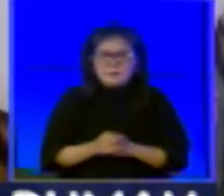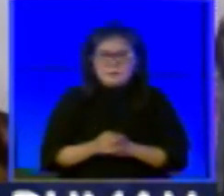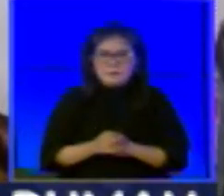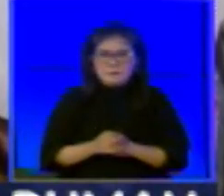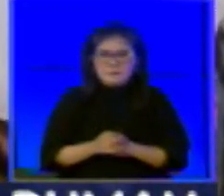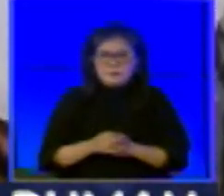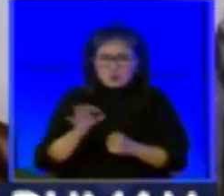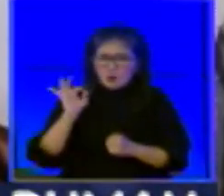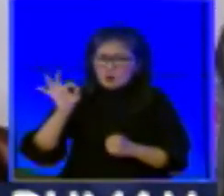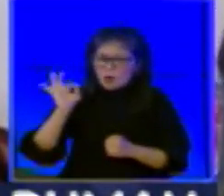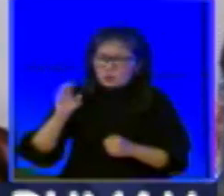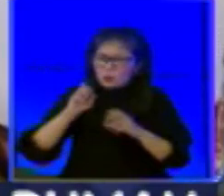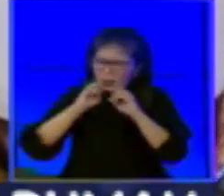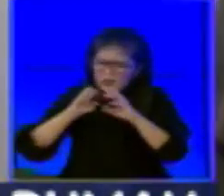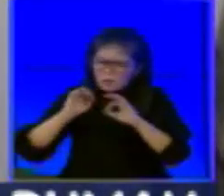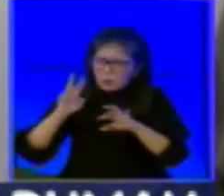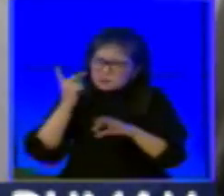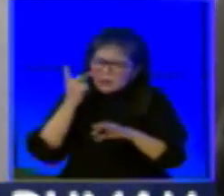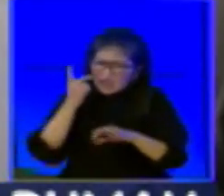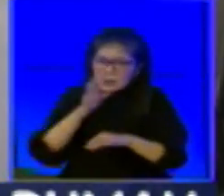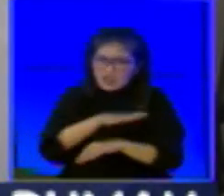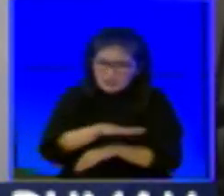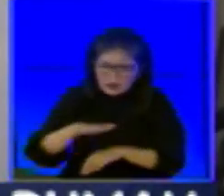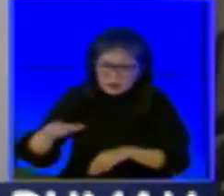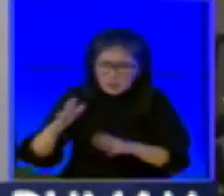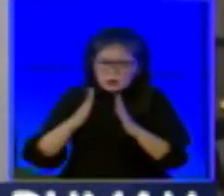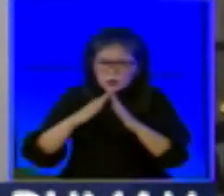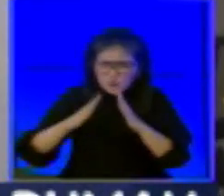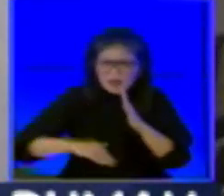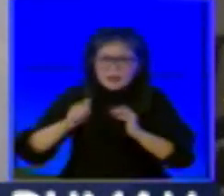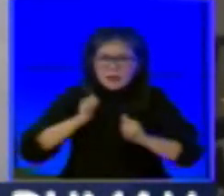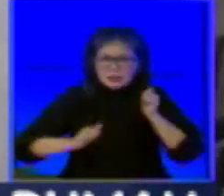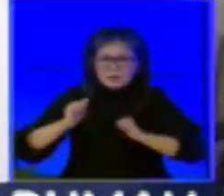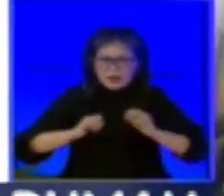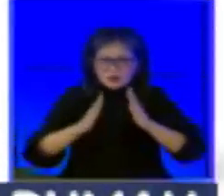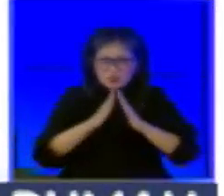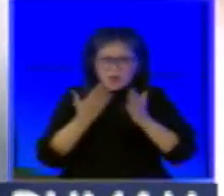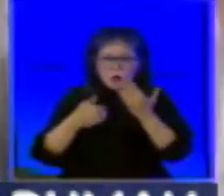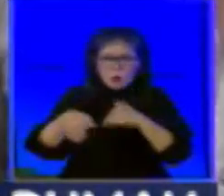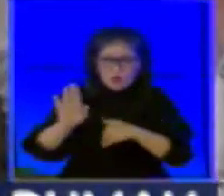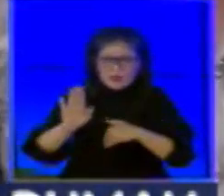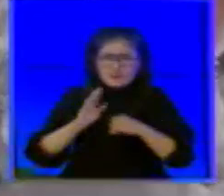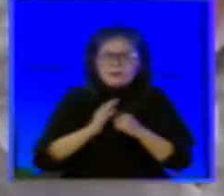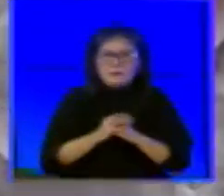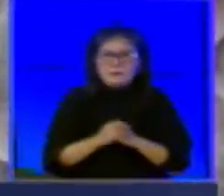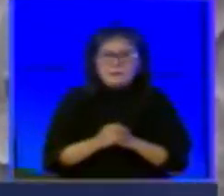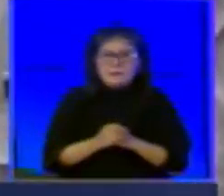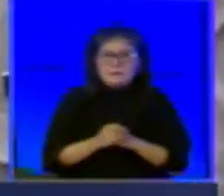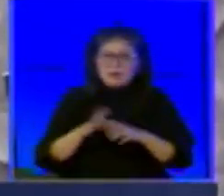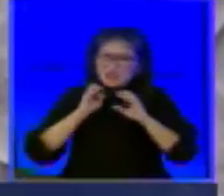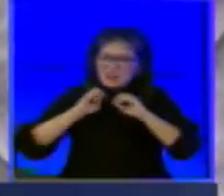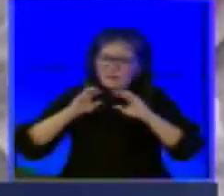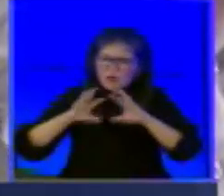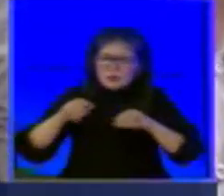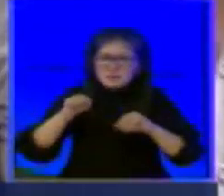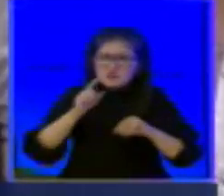Orang tua diimbau selalu menjaga anak-anak mereka agar dapat mengurangi aktivitas di luar rumah. Kita sudah menghimbau kepada pemilik